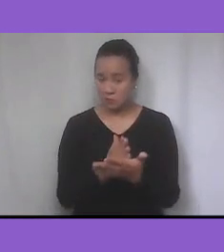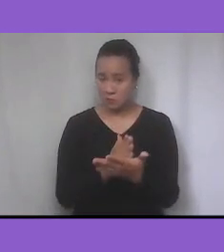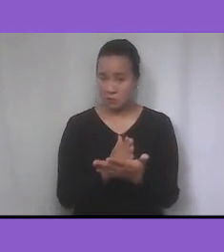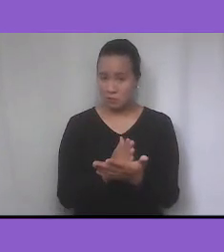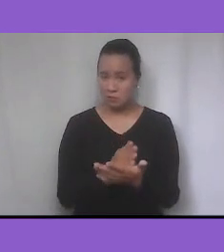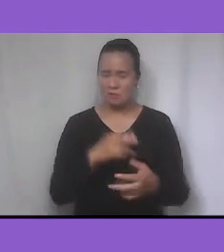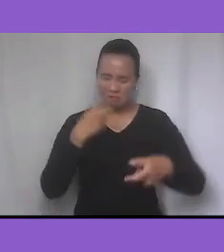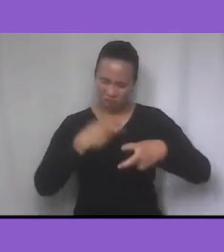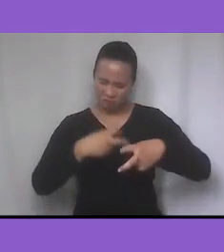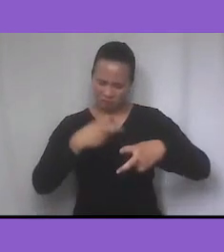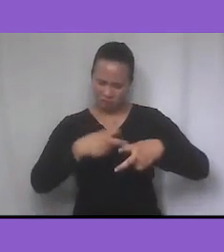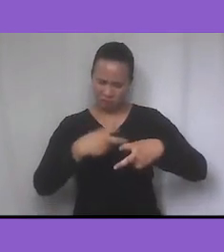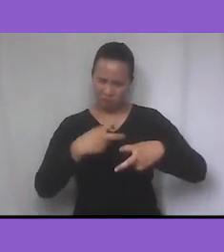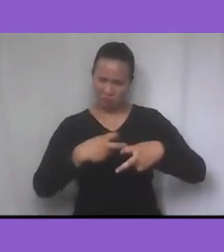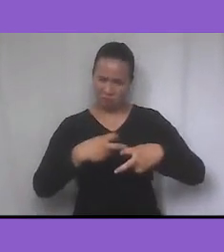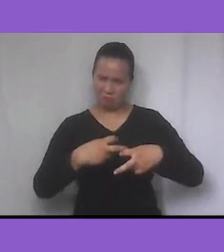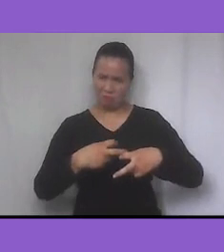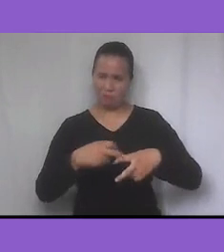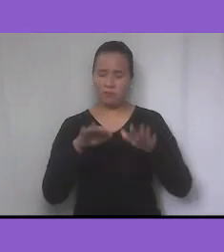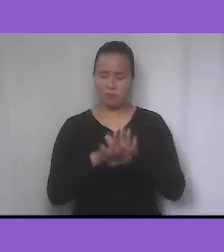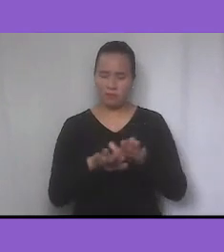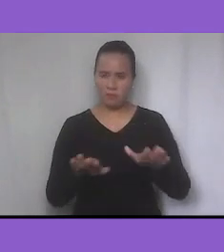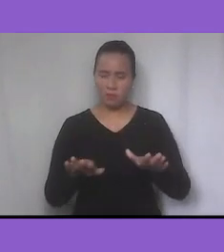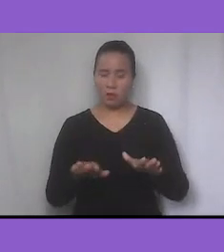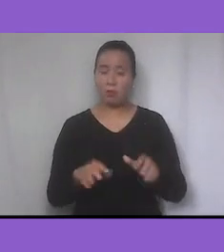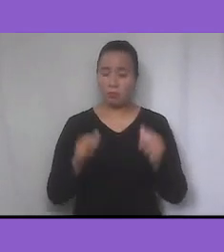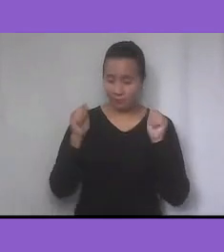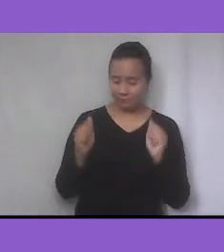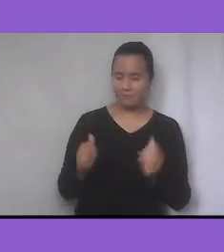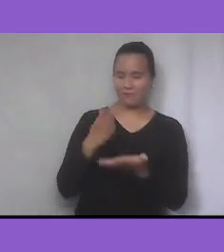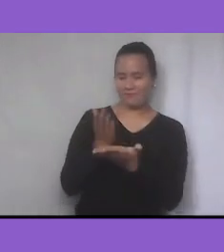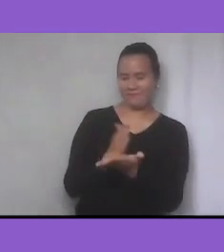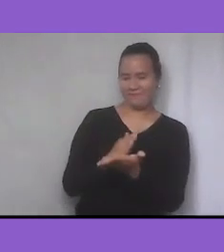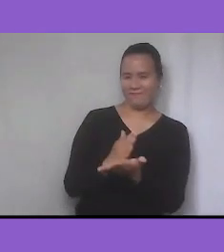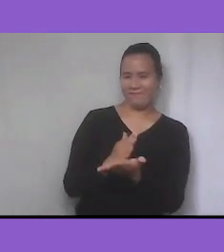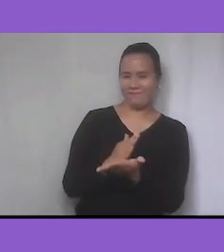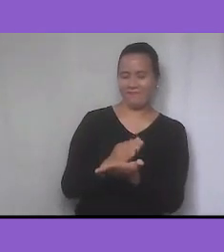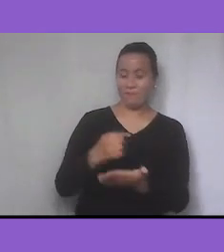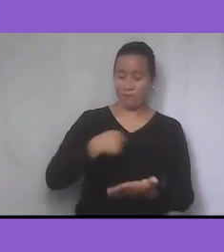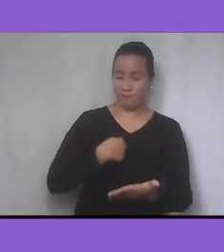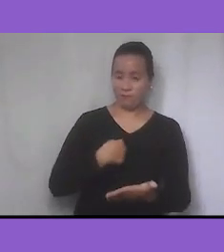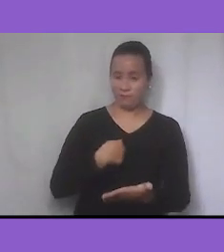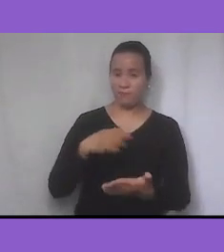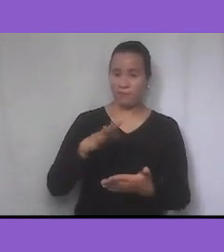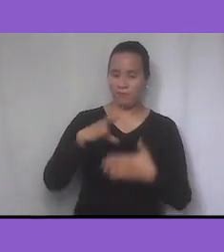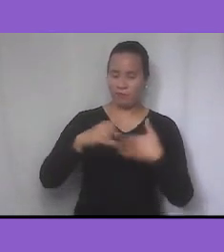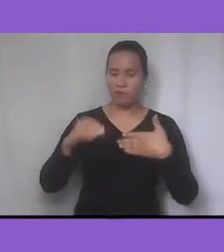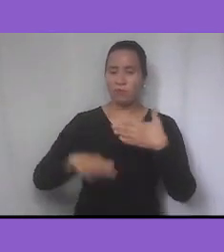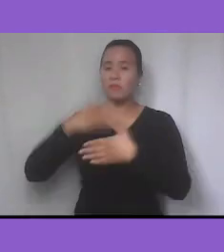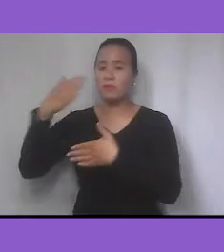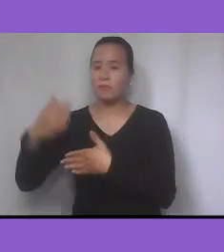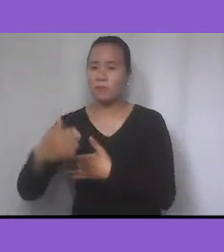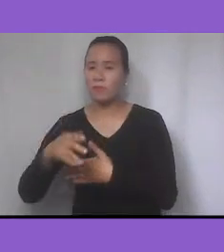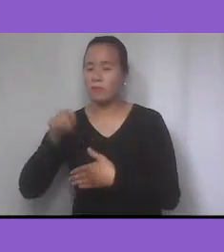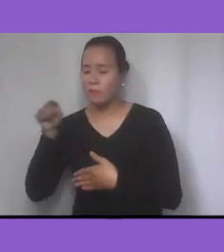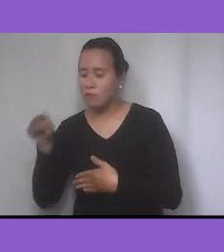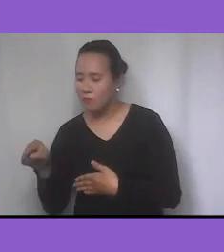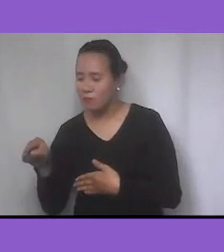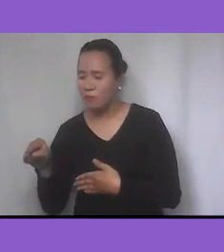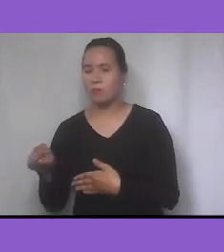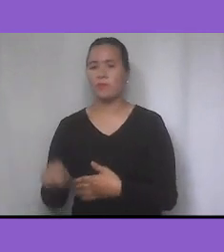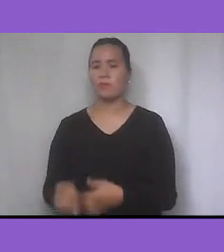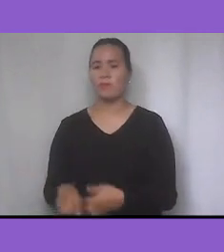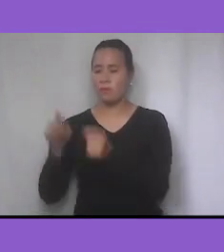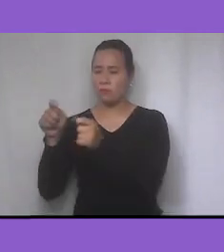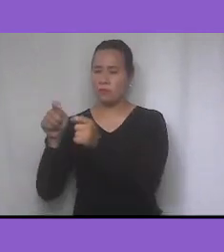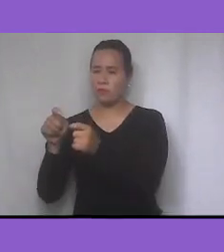na share tayo sa pagbasa. May highlighted portion para sa bata, may highlighted portion din para sa guro o